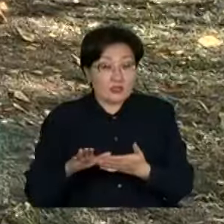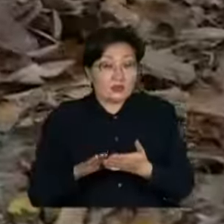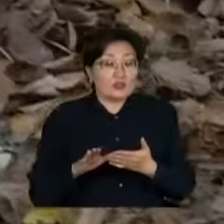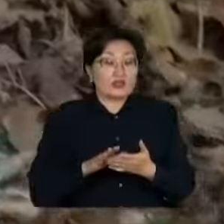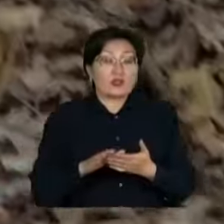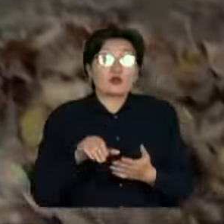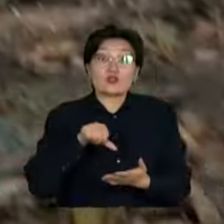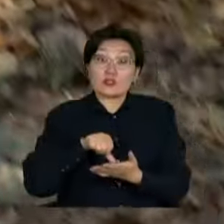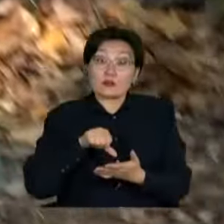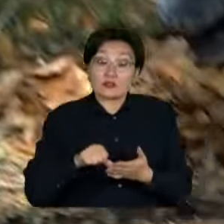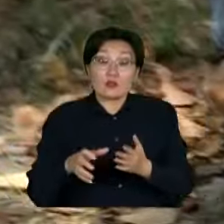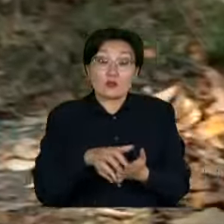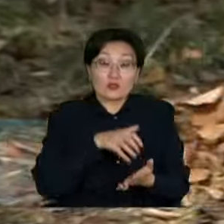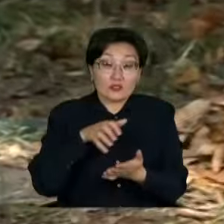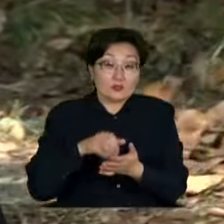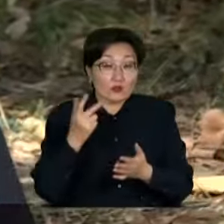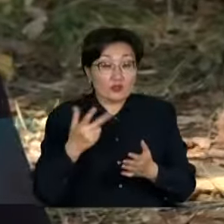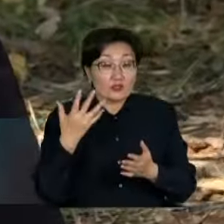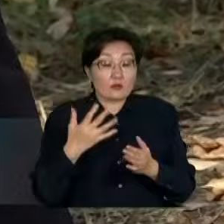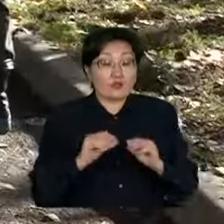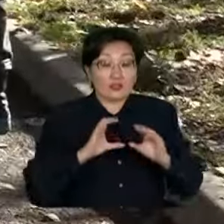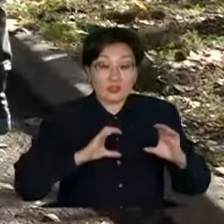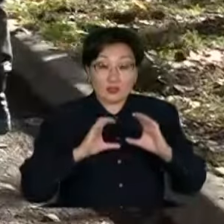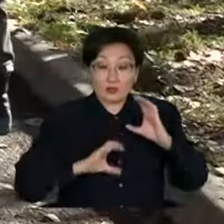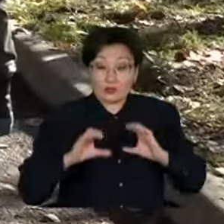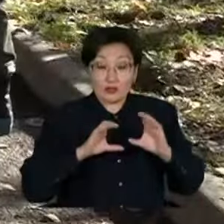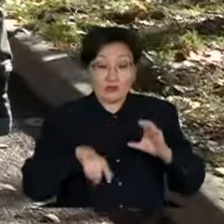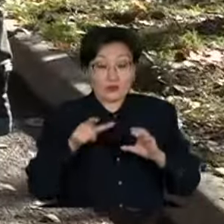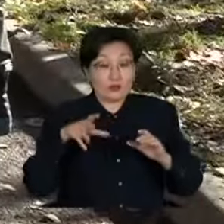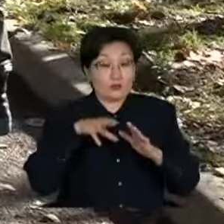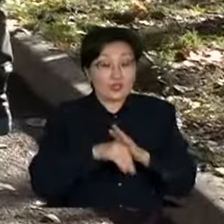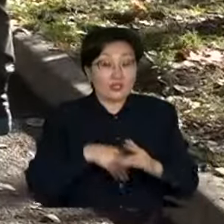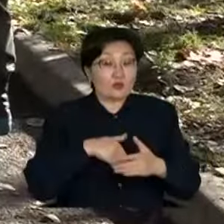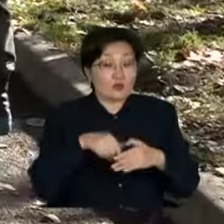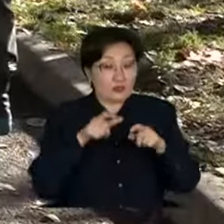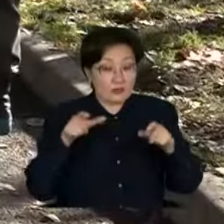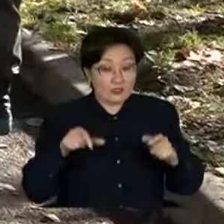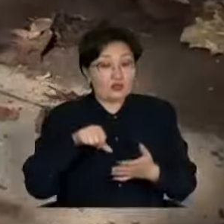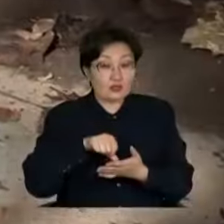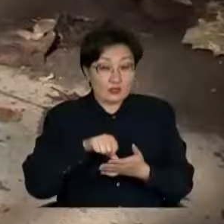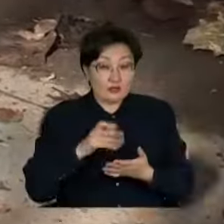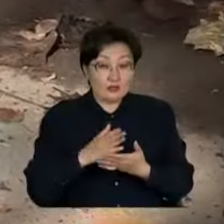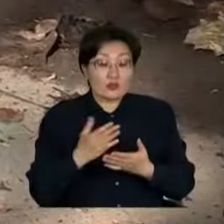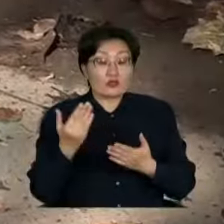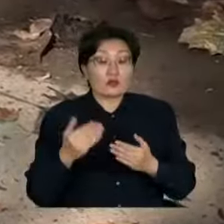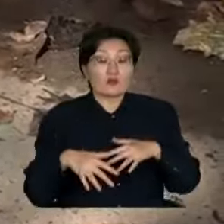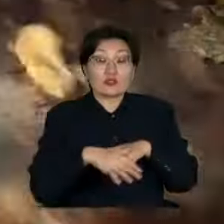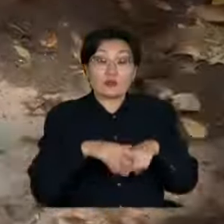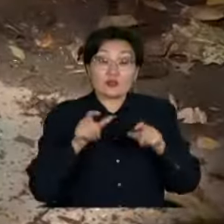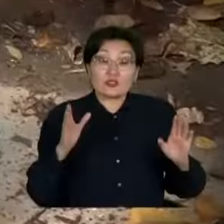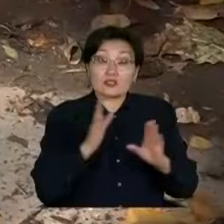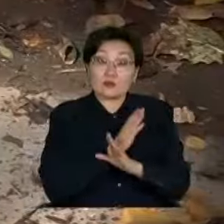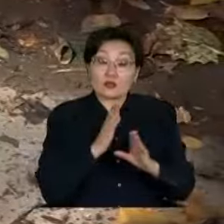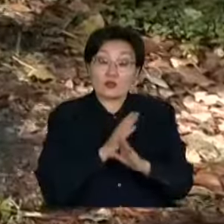үлес қосып жатыр. Сенбілікке 35 білім мекемесінің студенттерімен қоса қоғам белсенділері де атсалысты. Олар көпшілікті қоршаған